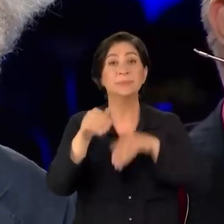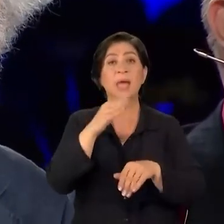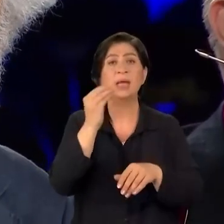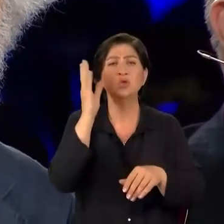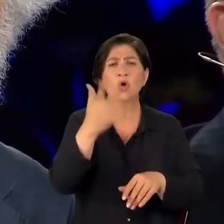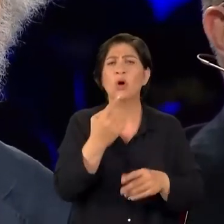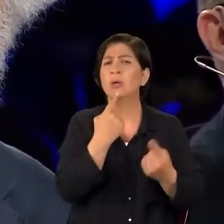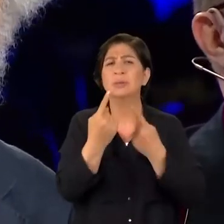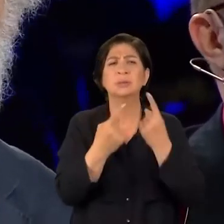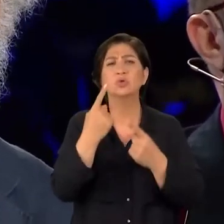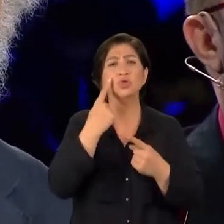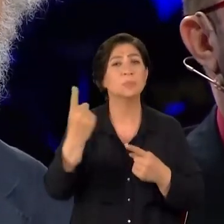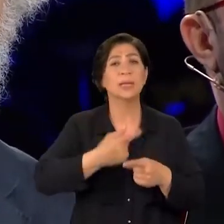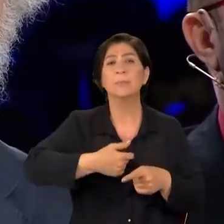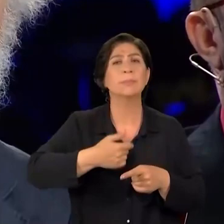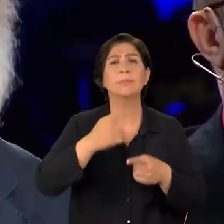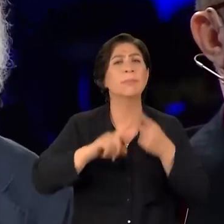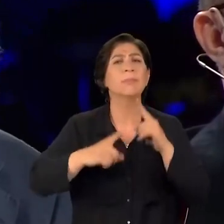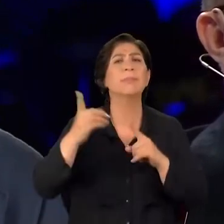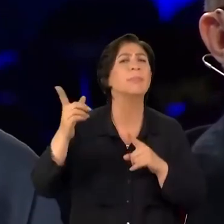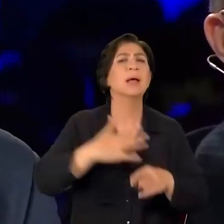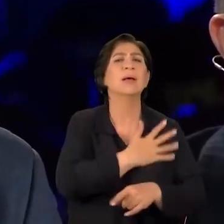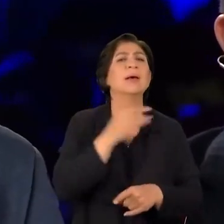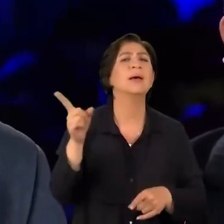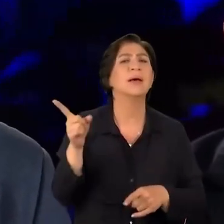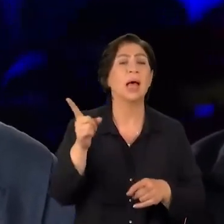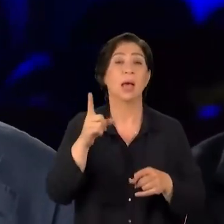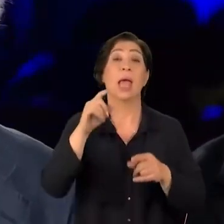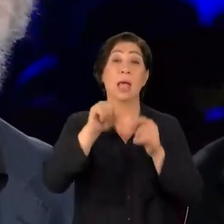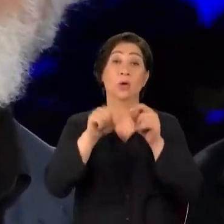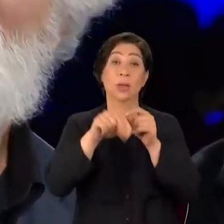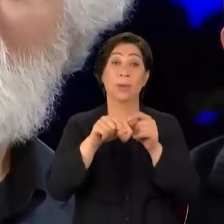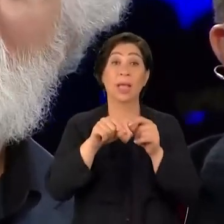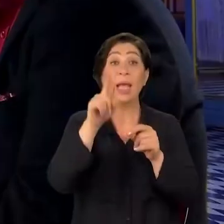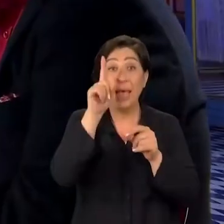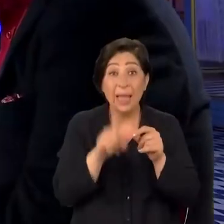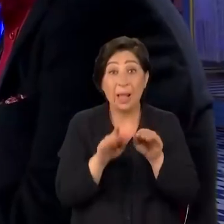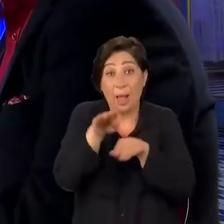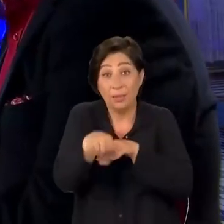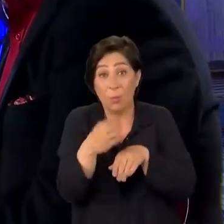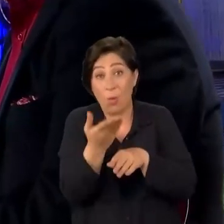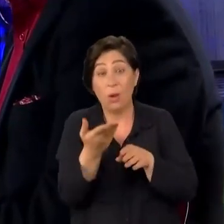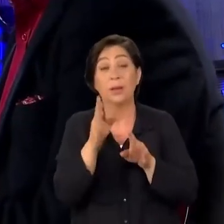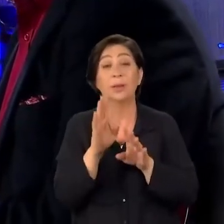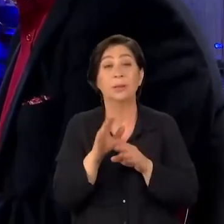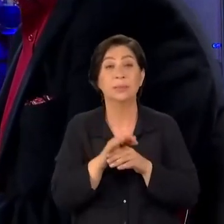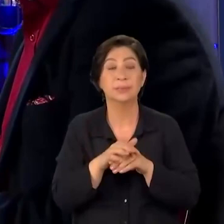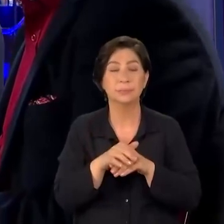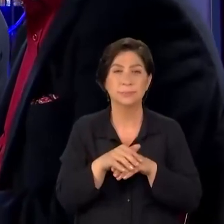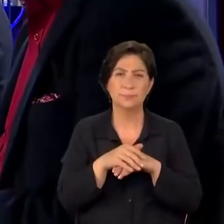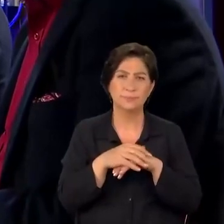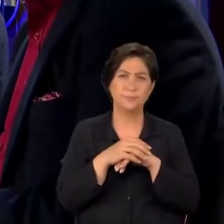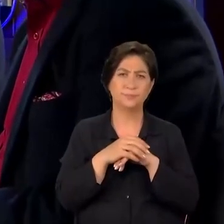Son seçimlerde en çok vurguyu nereye yaptı Cumhuriyet Halk Partisi ekonomik? Hayır tabii ki. Mesela Ekrem Bey de fakat, ilk zaten o adımları attı. Ama şuraya geleceğim.